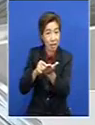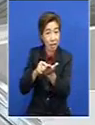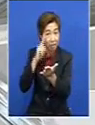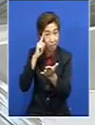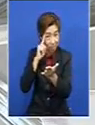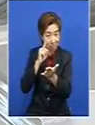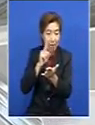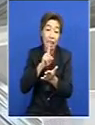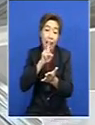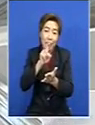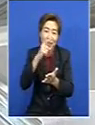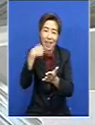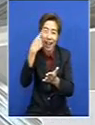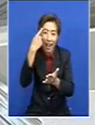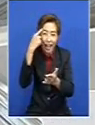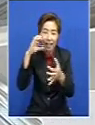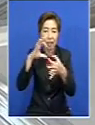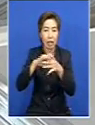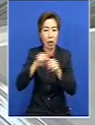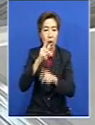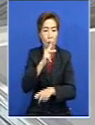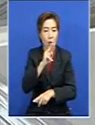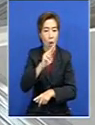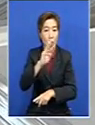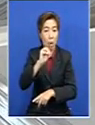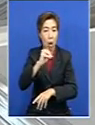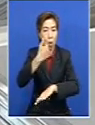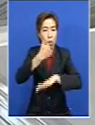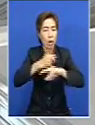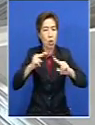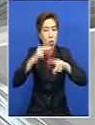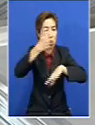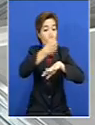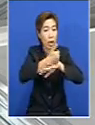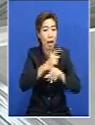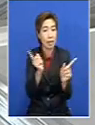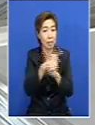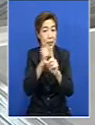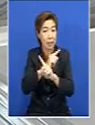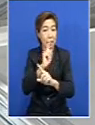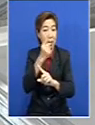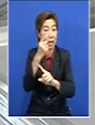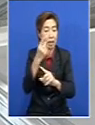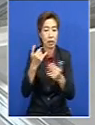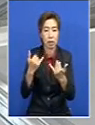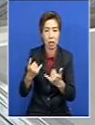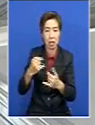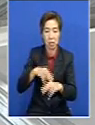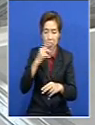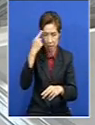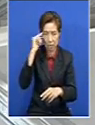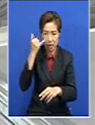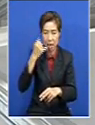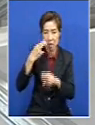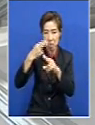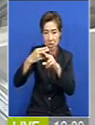ายกันให้ปวดหัวเล่นๆอีกแล้วนะคะเพราะว่าข่าวเรื่องการปรับครม.ยังมีเข้ามาเป็นระรอกค่ะคราวนี้มีข่าวว่านายทหารใหญ่2